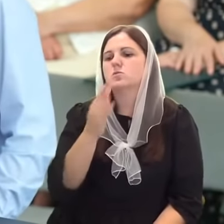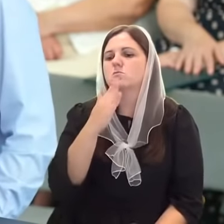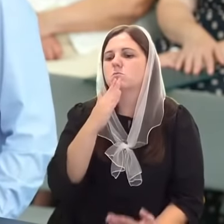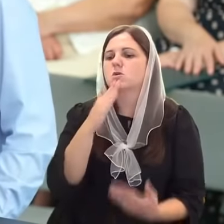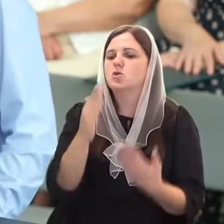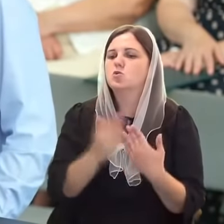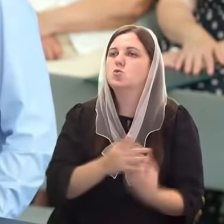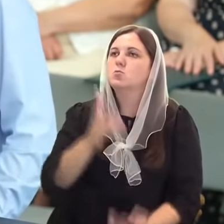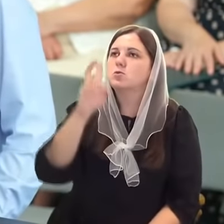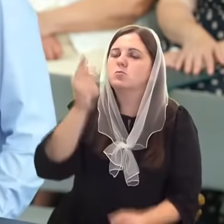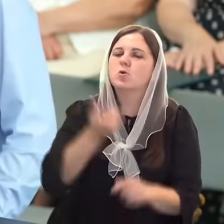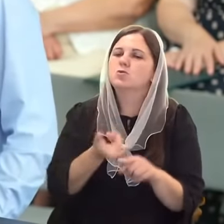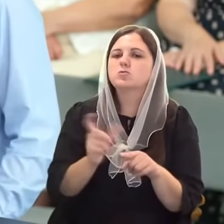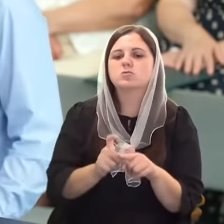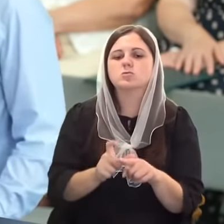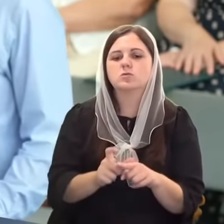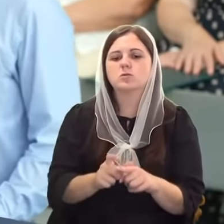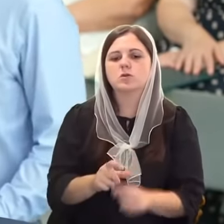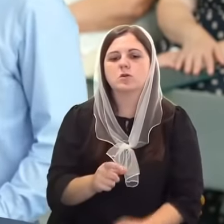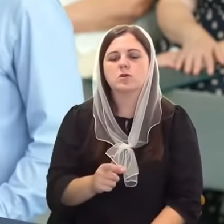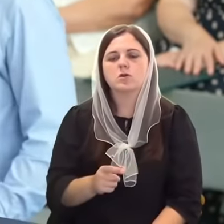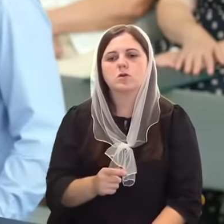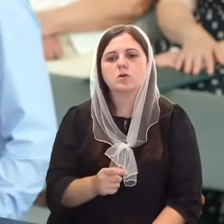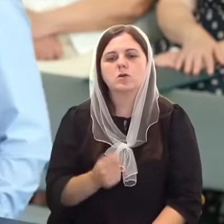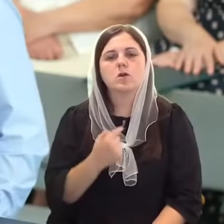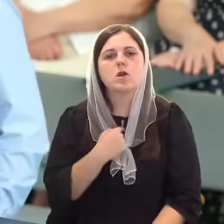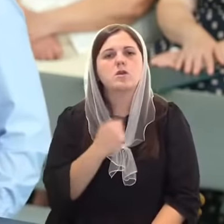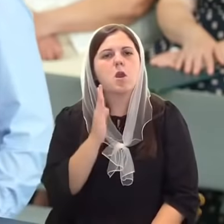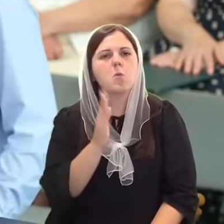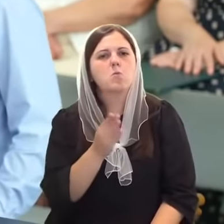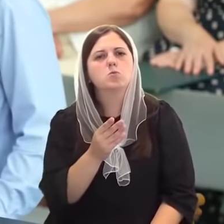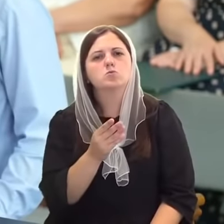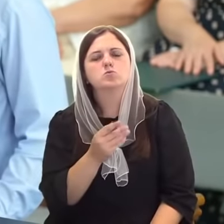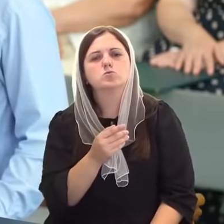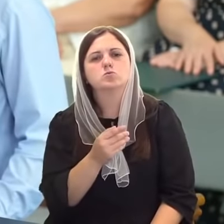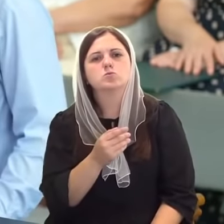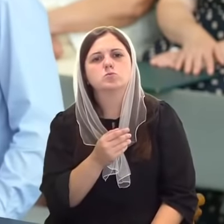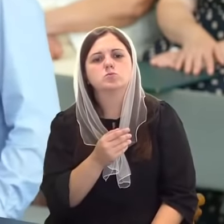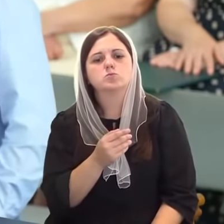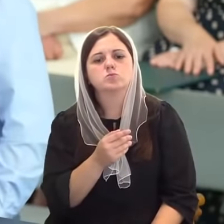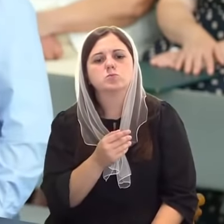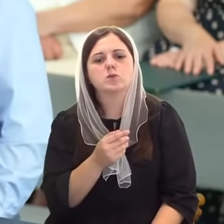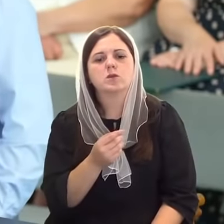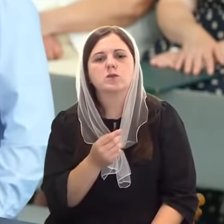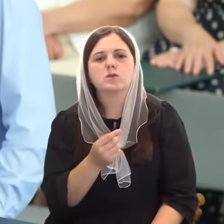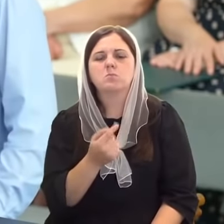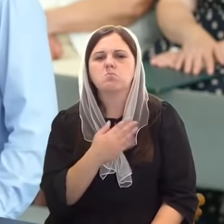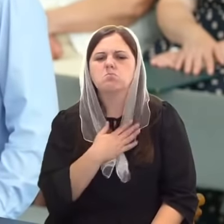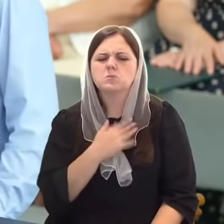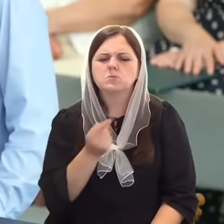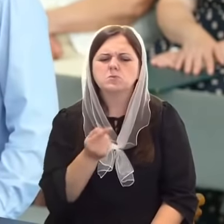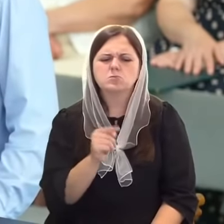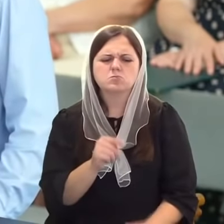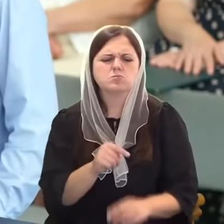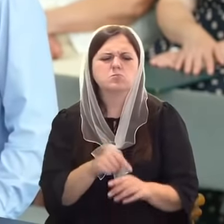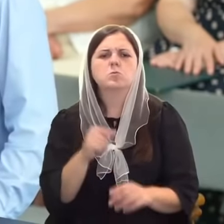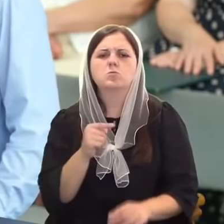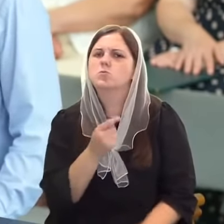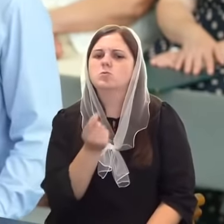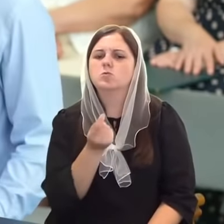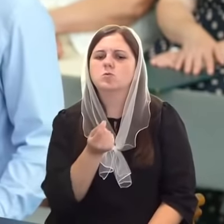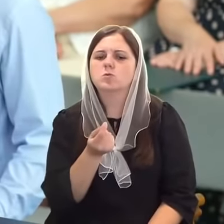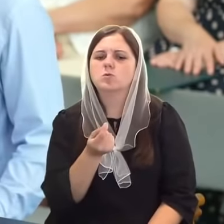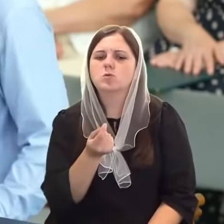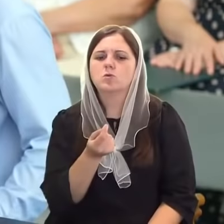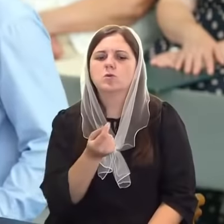любит? Друзья, я буду с вами честен. Меня немножко это задело.